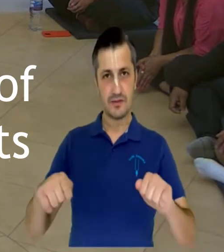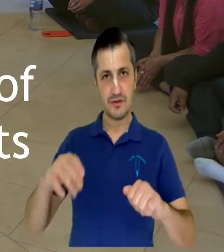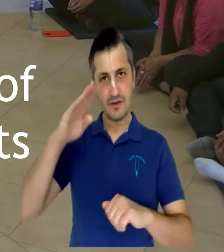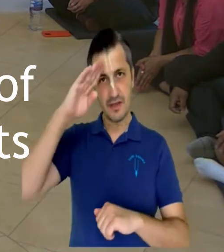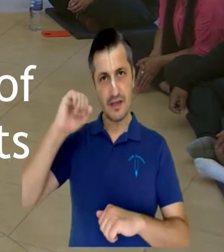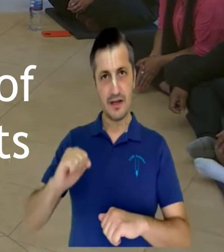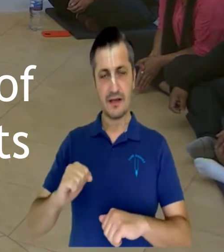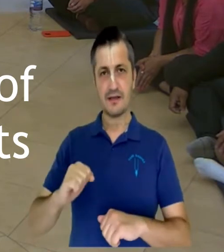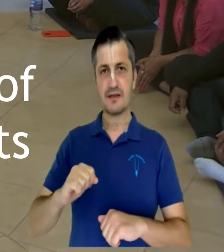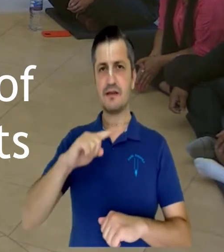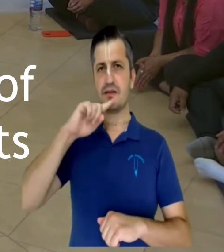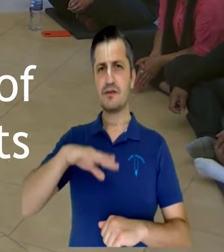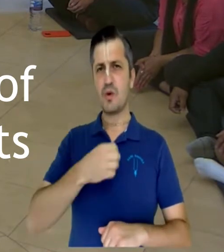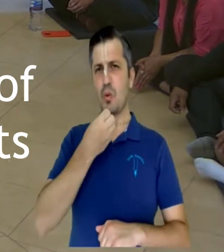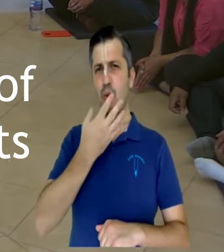यशोदनन्दना